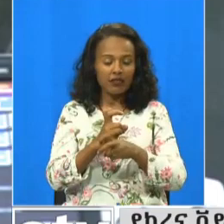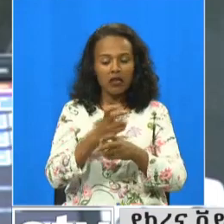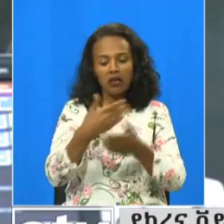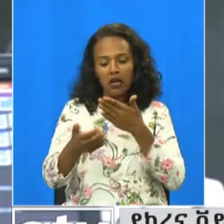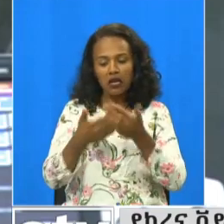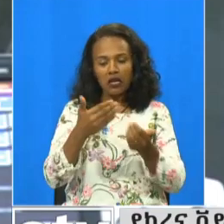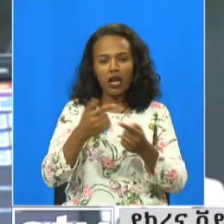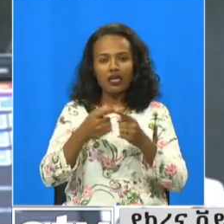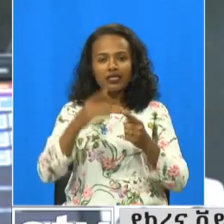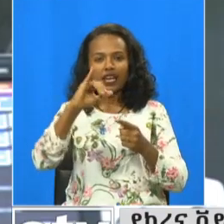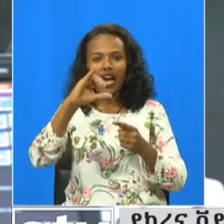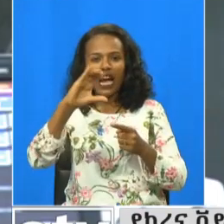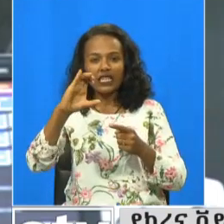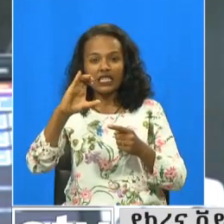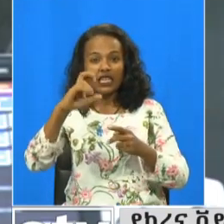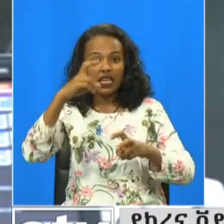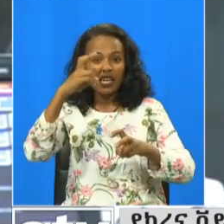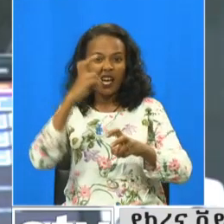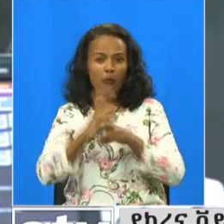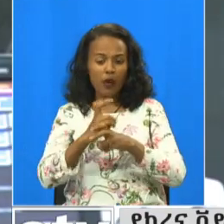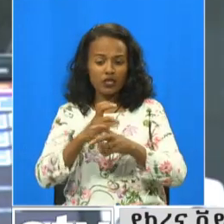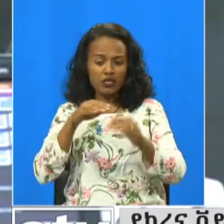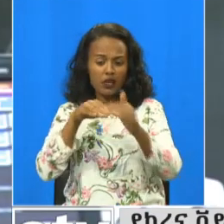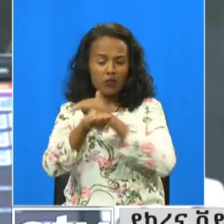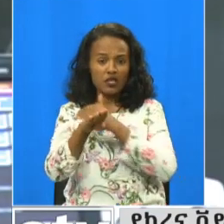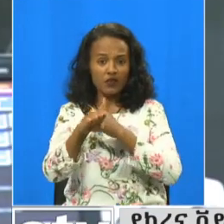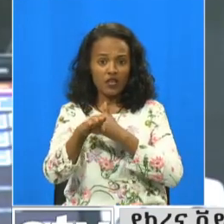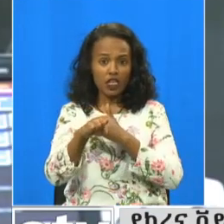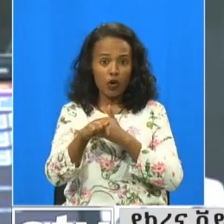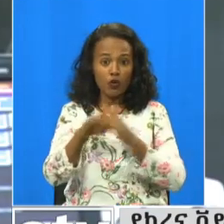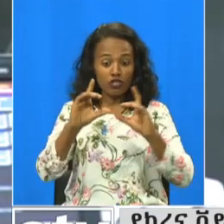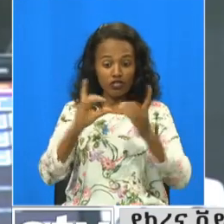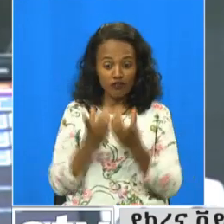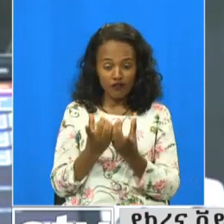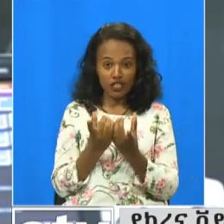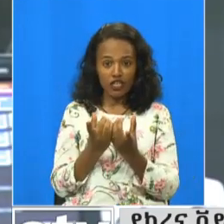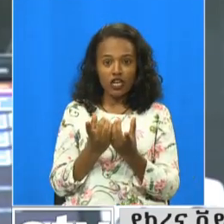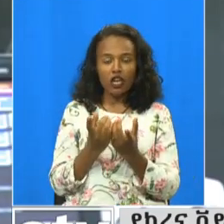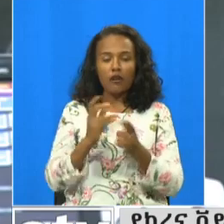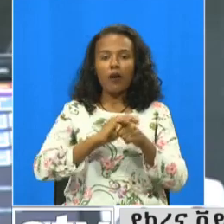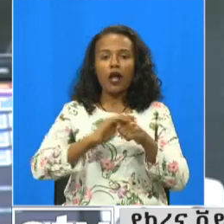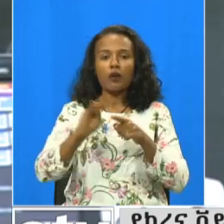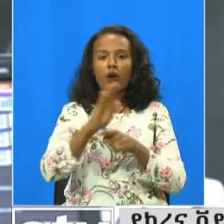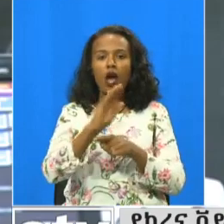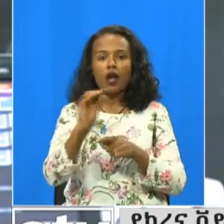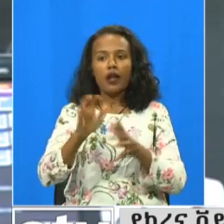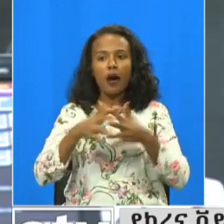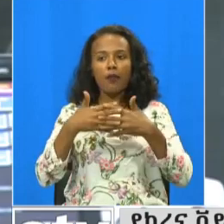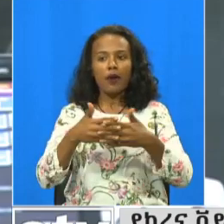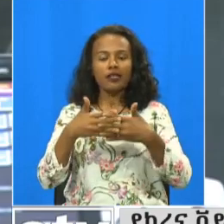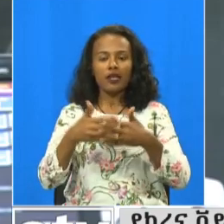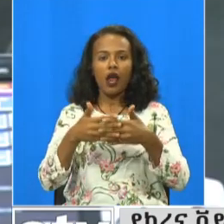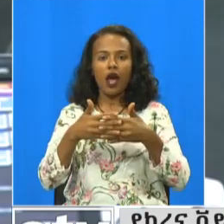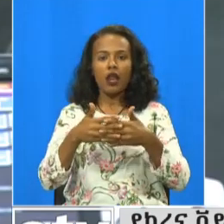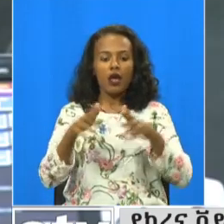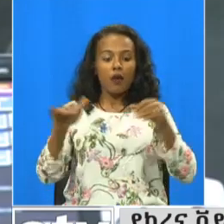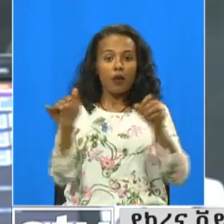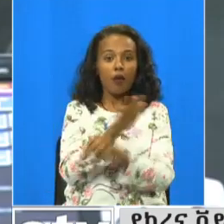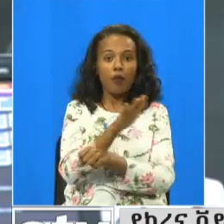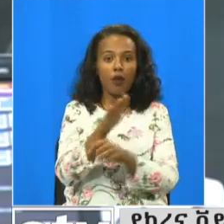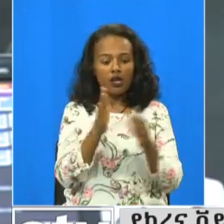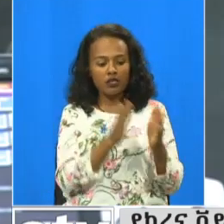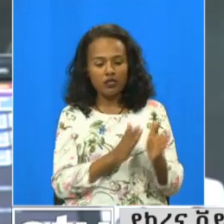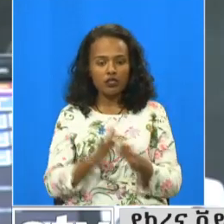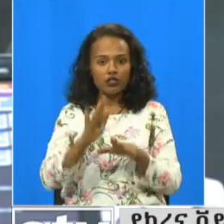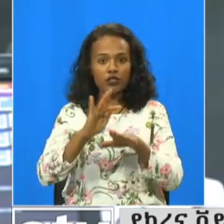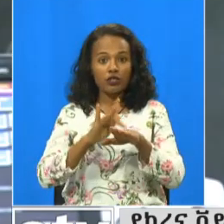ከባድ እስከ አይሲዩ ክፍል የሚያስፈልገው ክፍል ባለሙያና ማቴሪያል በማሟላት ዝግጅት